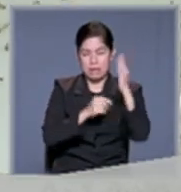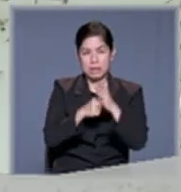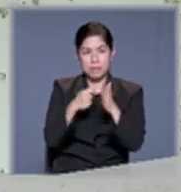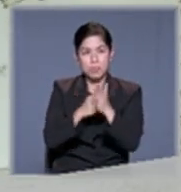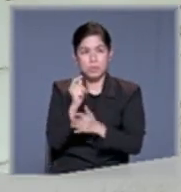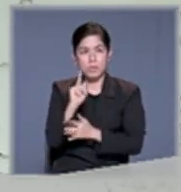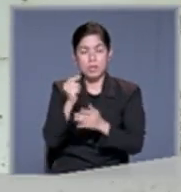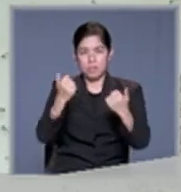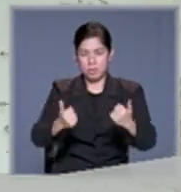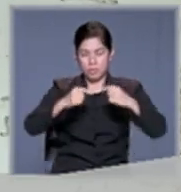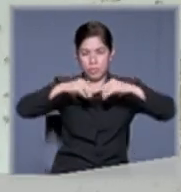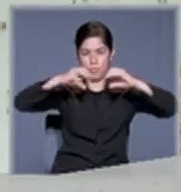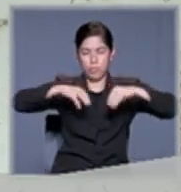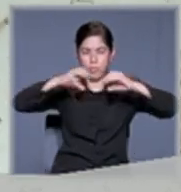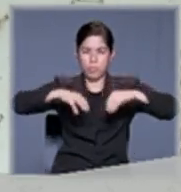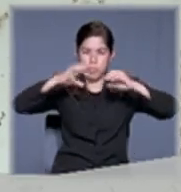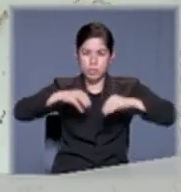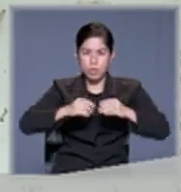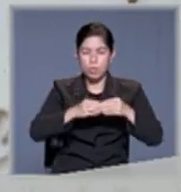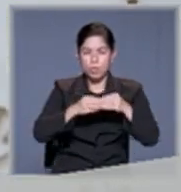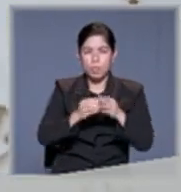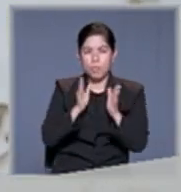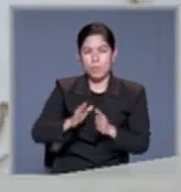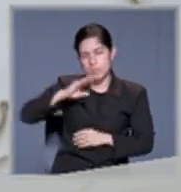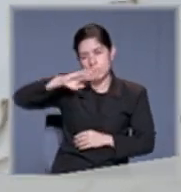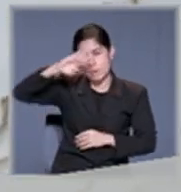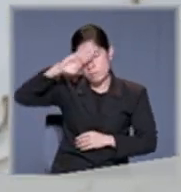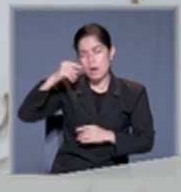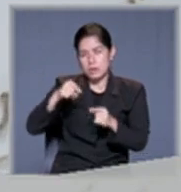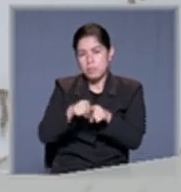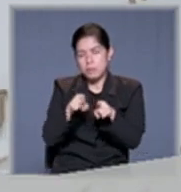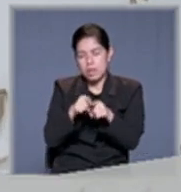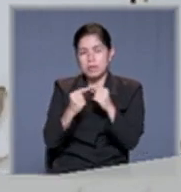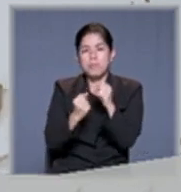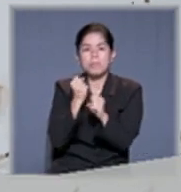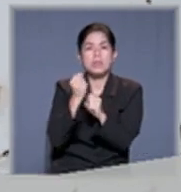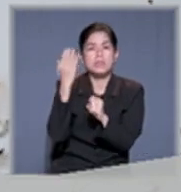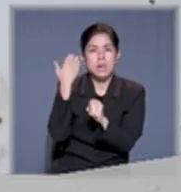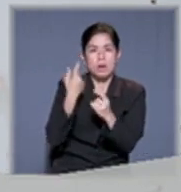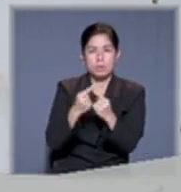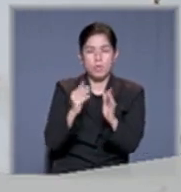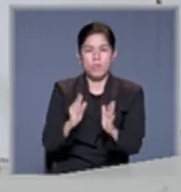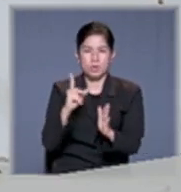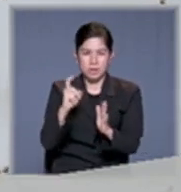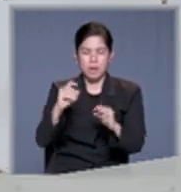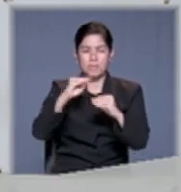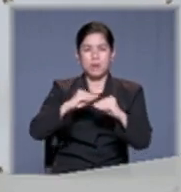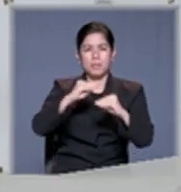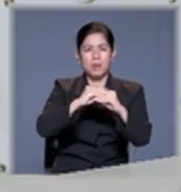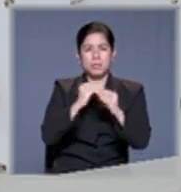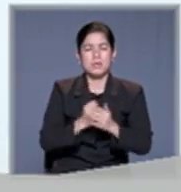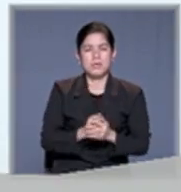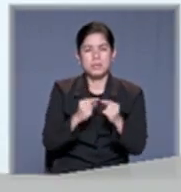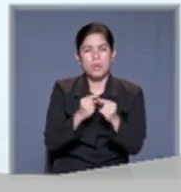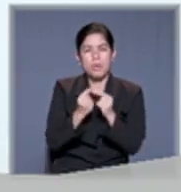ฤดูฝนจำนวนผู้เจ็บป่วยใกล้เคียงกับปีก่อนหน้าในเวลาเดียวกันแต่จำนวนผู้เสียชีวิตมีมากขึ้นโดยเฉพาะใน